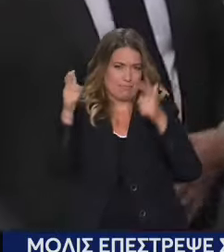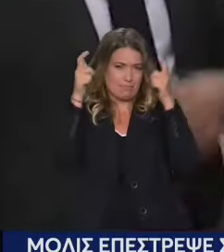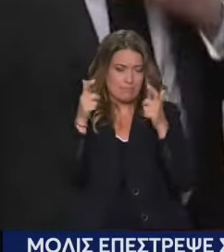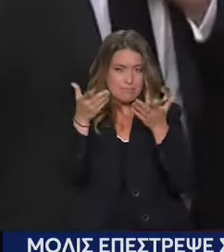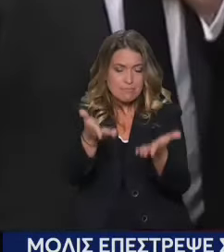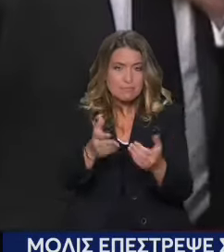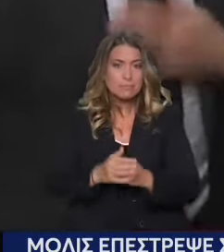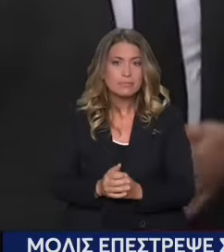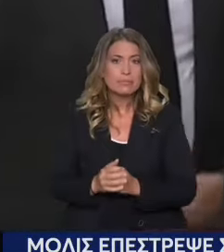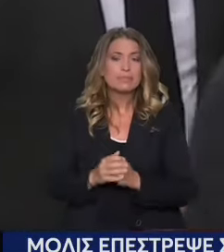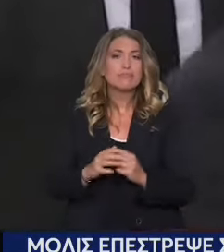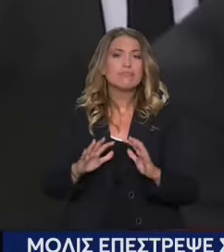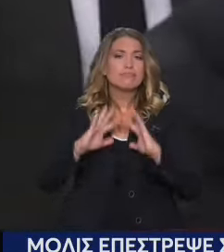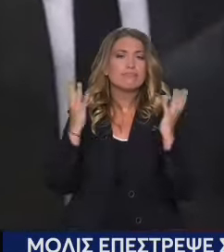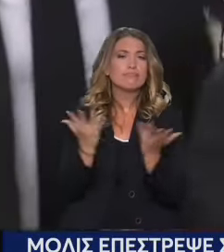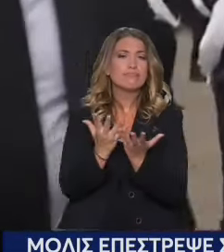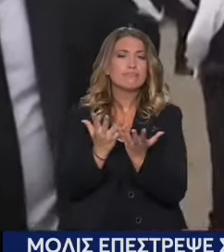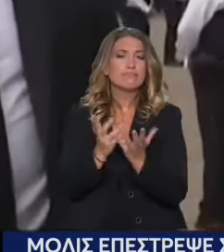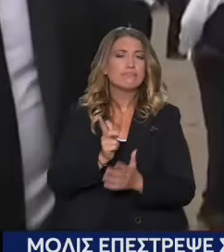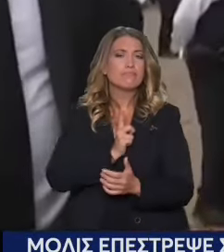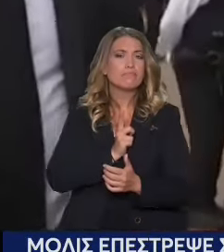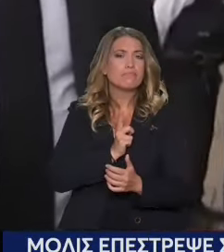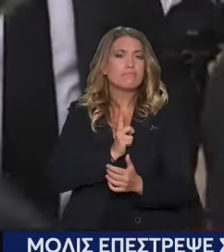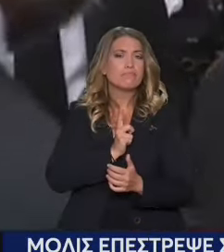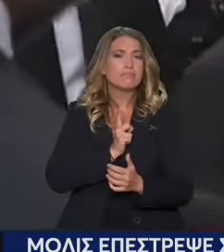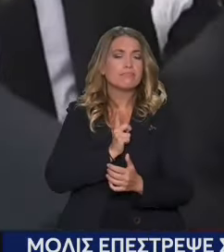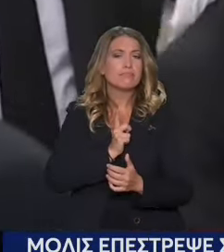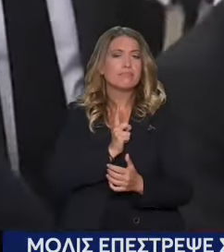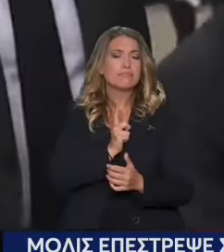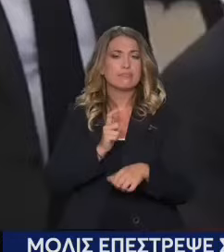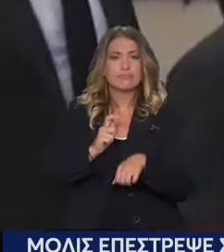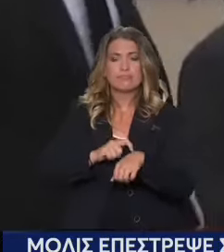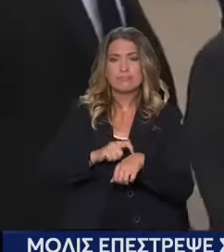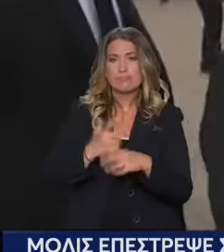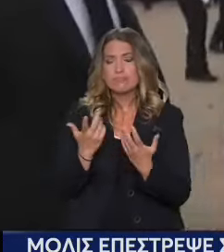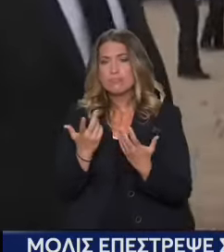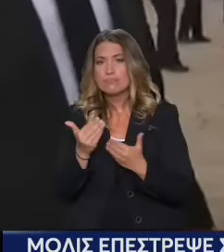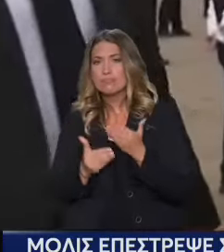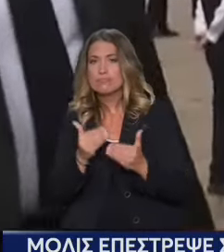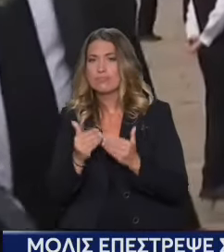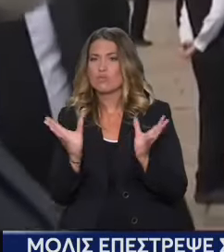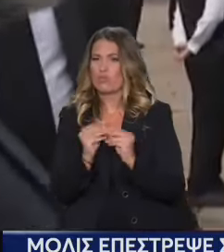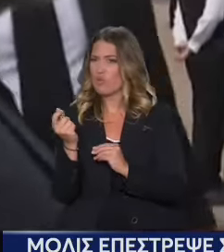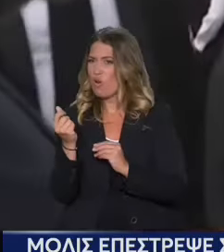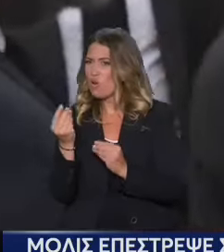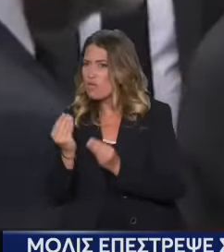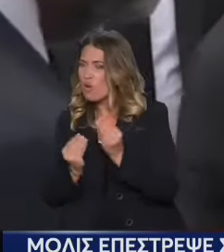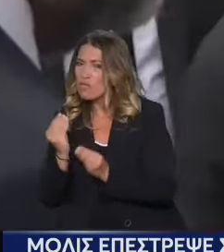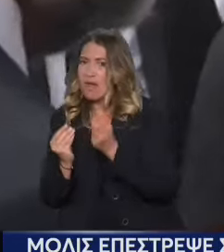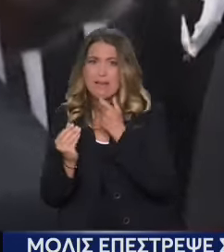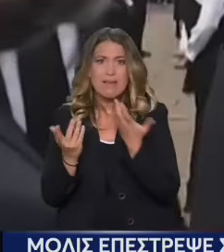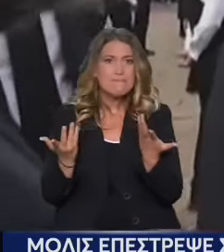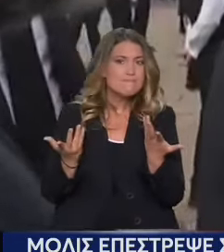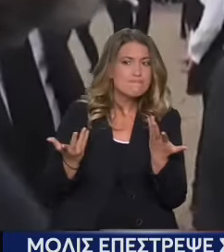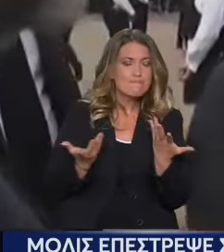ρόλο. Και όλοι μας έχουμε την ανησυχία, υπάρχει τόσο μεγάλη κρίση με την ενέργεια, με την οικονομική αστάθεια. Οπότε δεν ξέρουμε